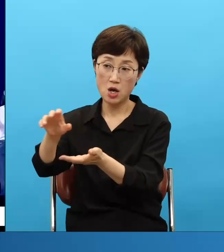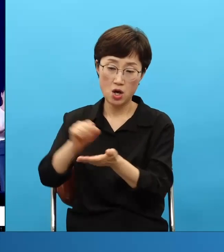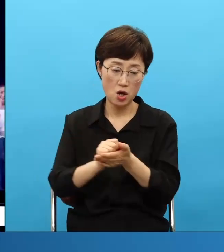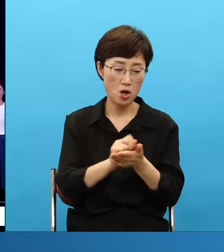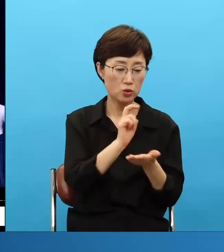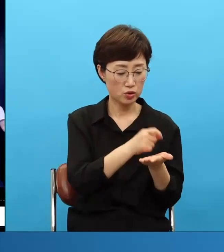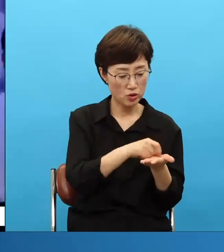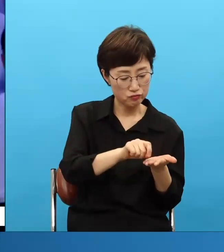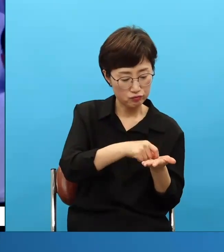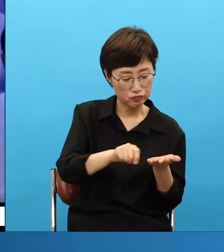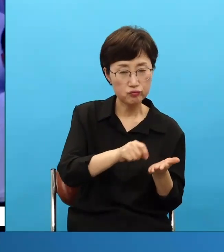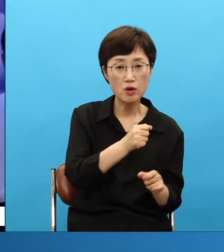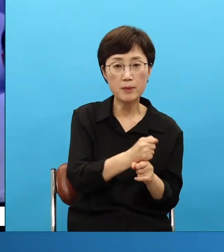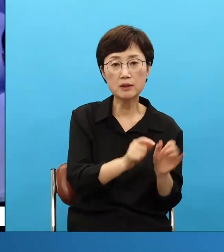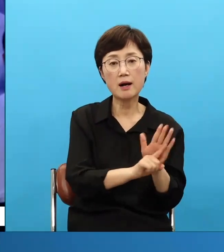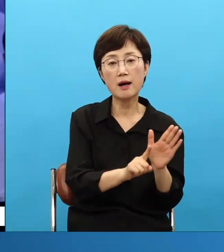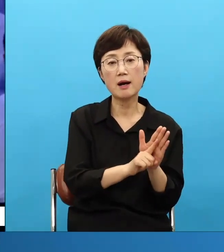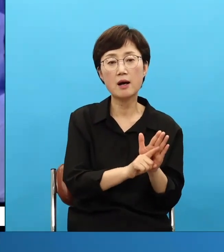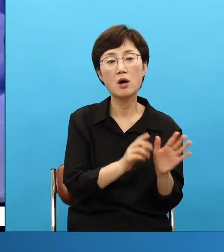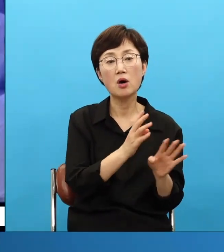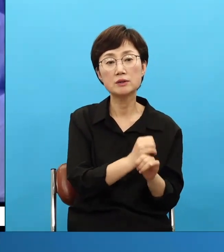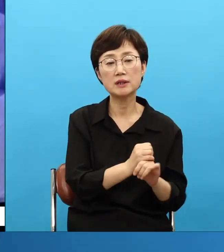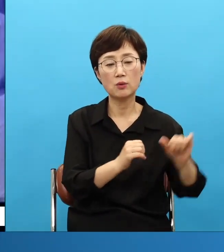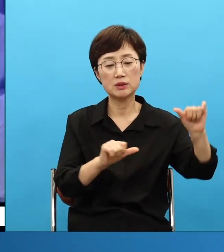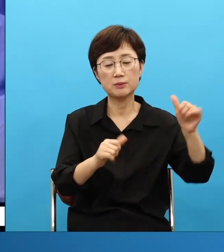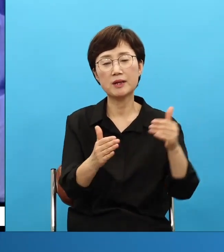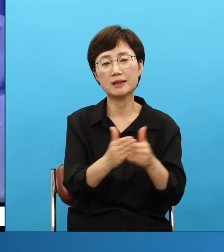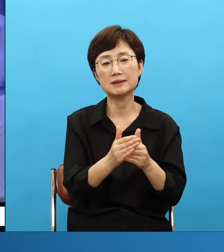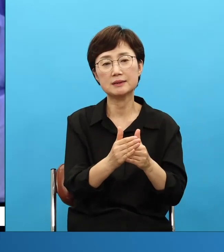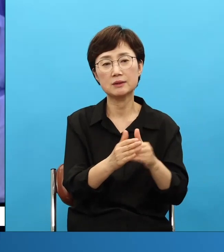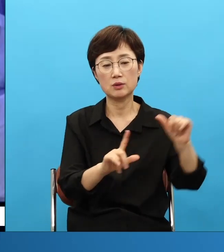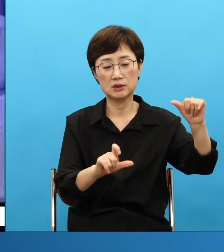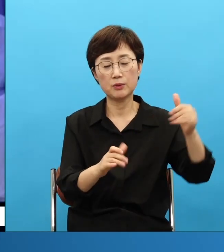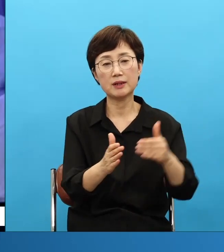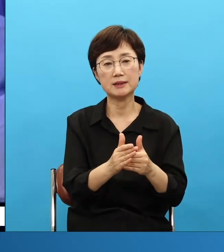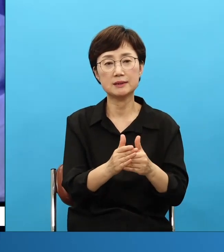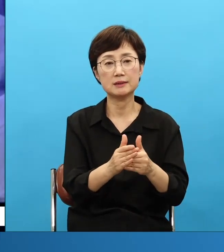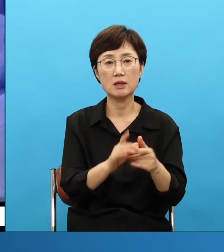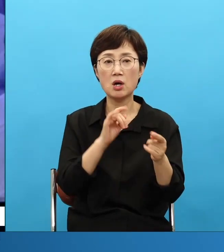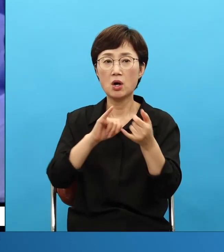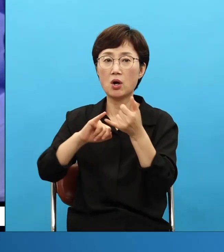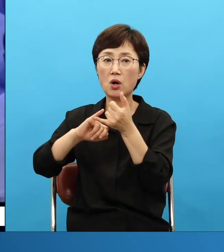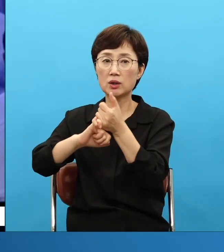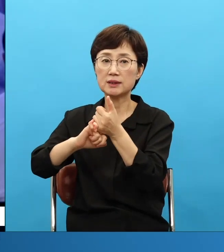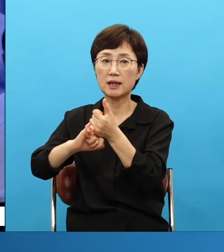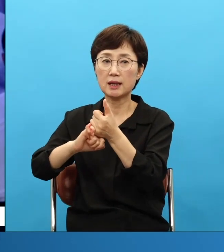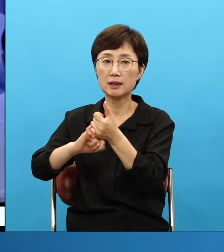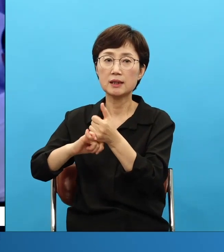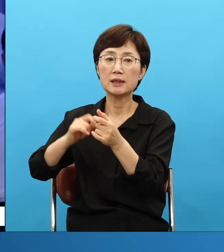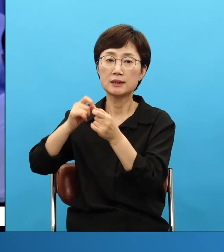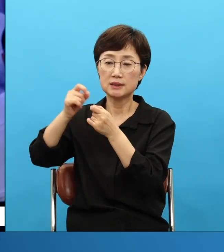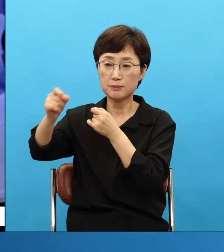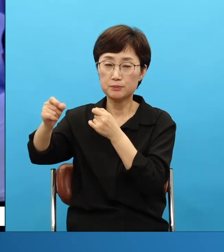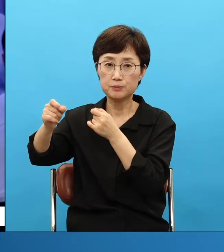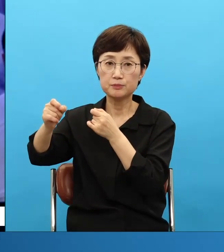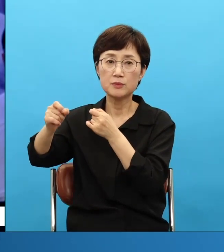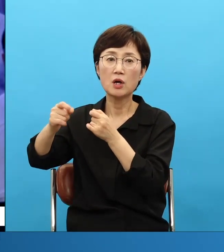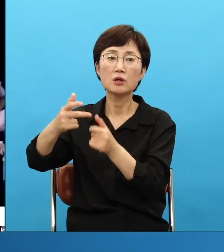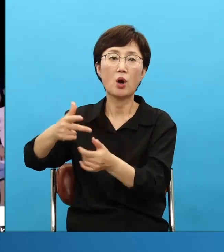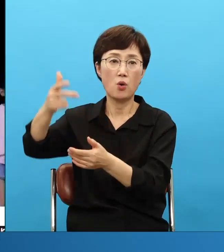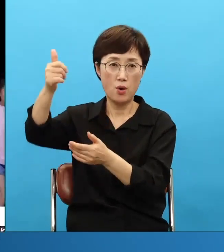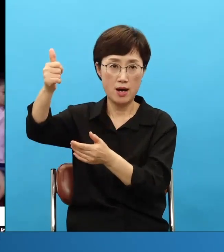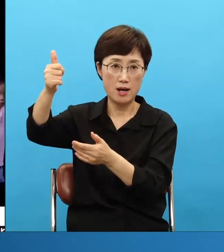마감됩니다. 하나님께서 성취해 나가시는 언약의 말씀이 담긴 영원하신 여호와에 대한 창작곡을